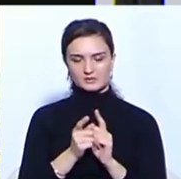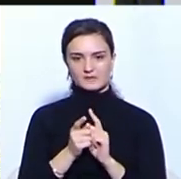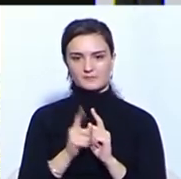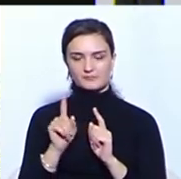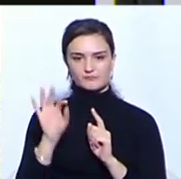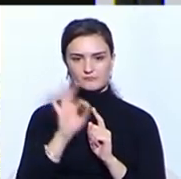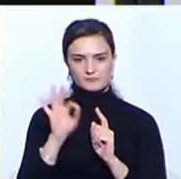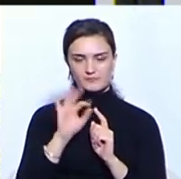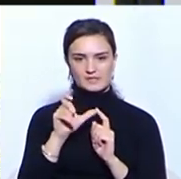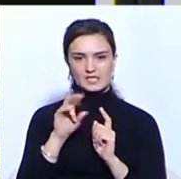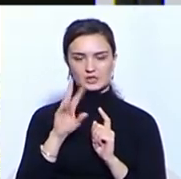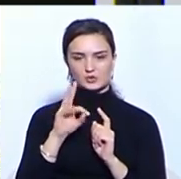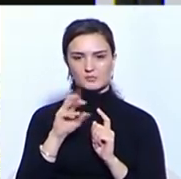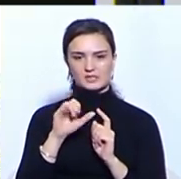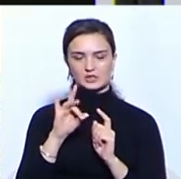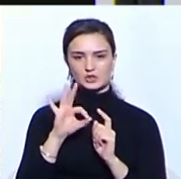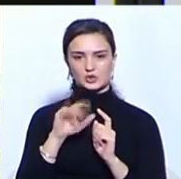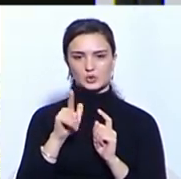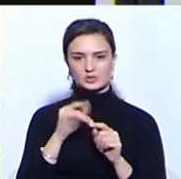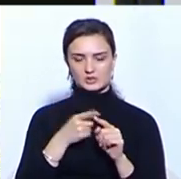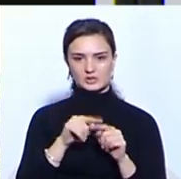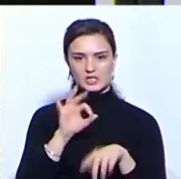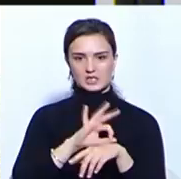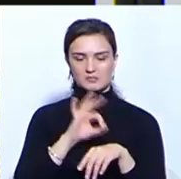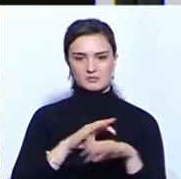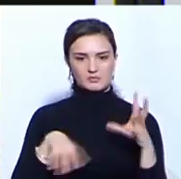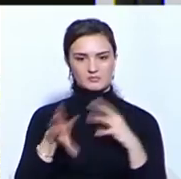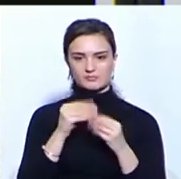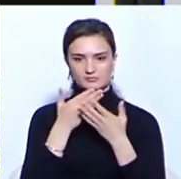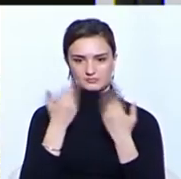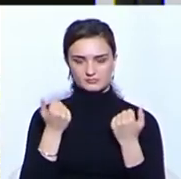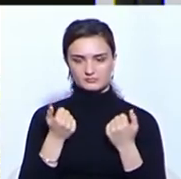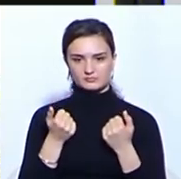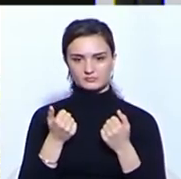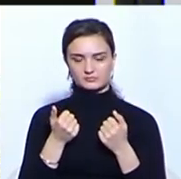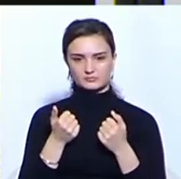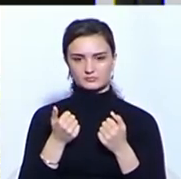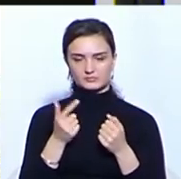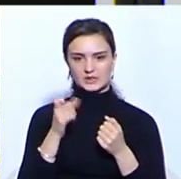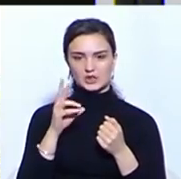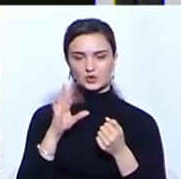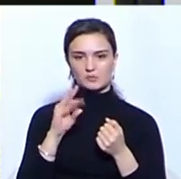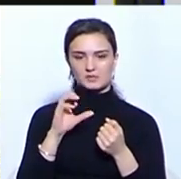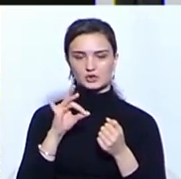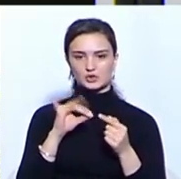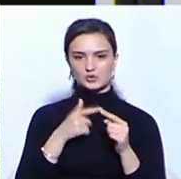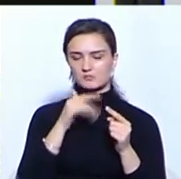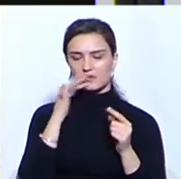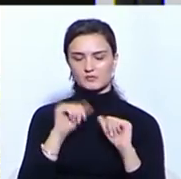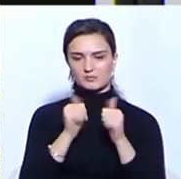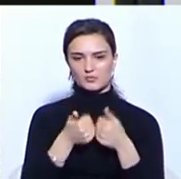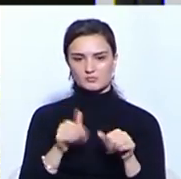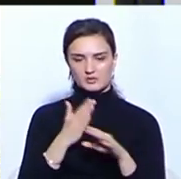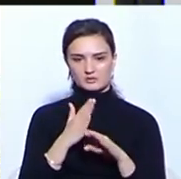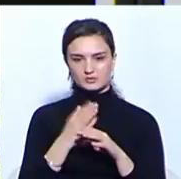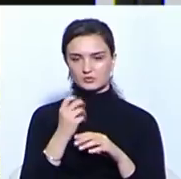რა შეეხება ენდომეტრიოზს, ენდომეტრიოზი როგორც წესი ანემიებს არ იწვევს. თან ენდომეტრიოზი ძალიან ბევრი ფორმა